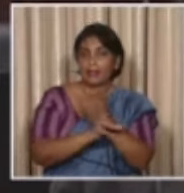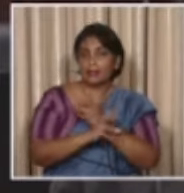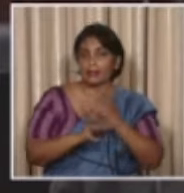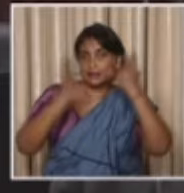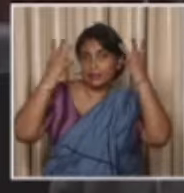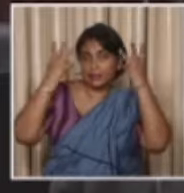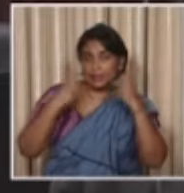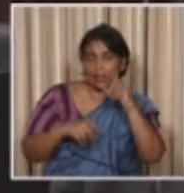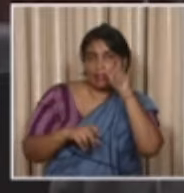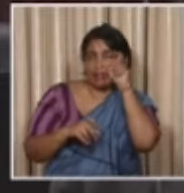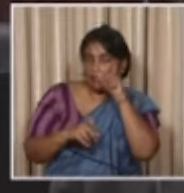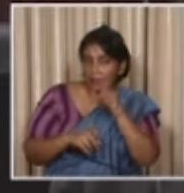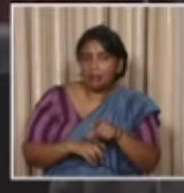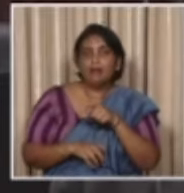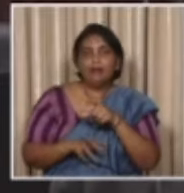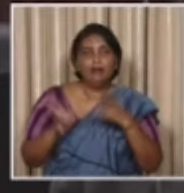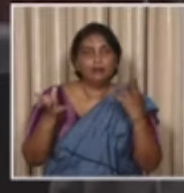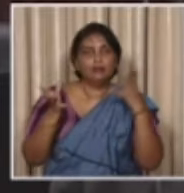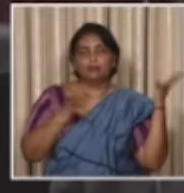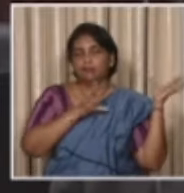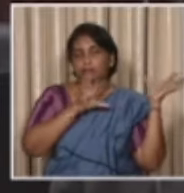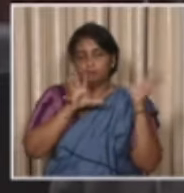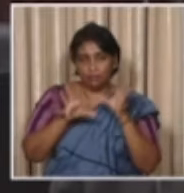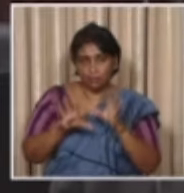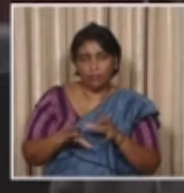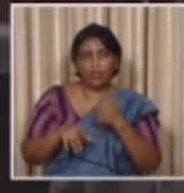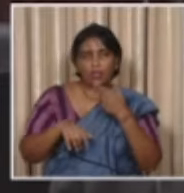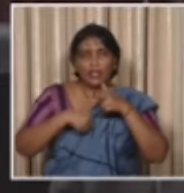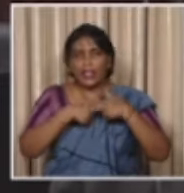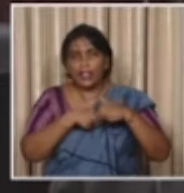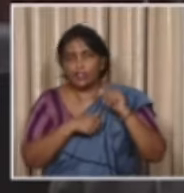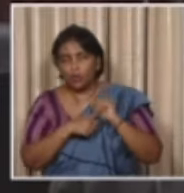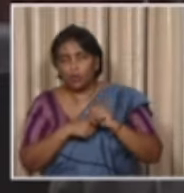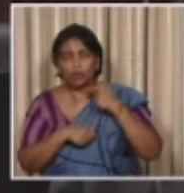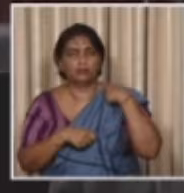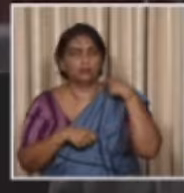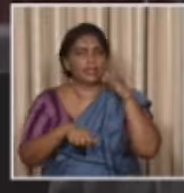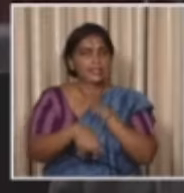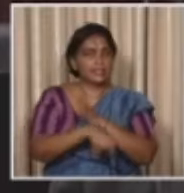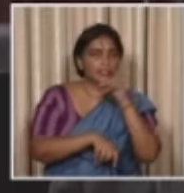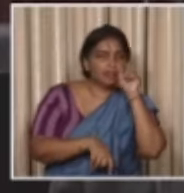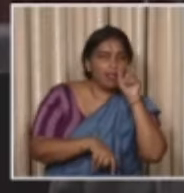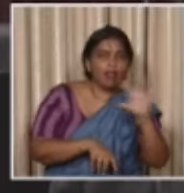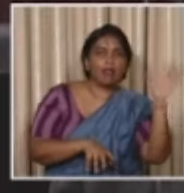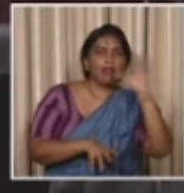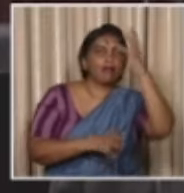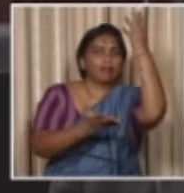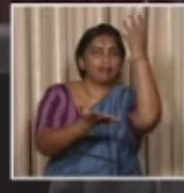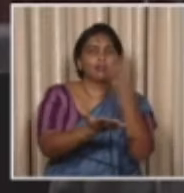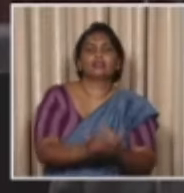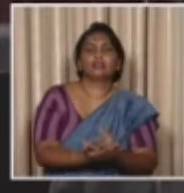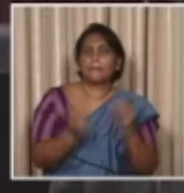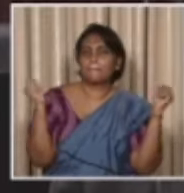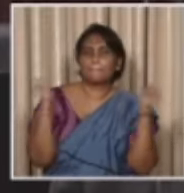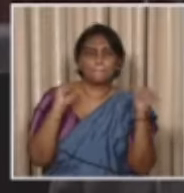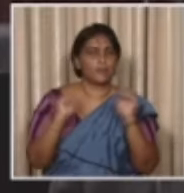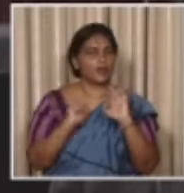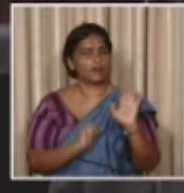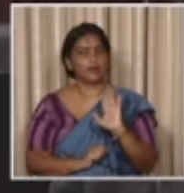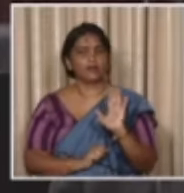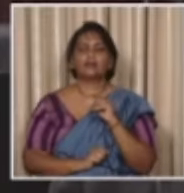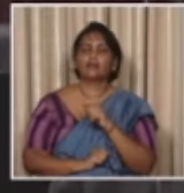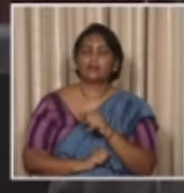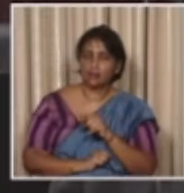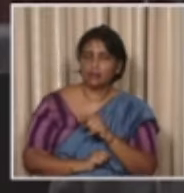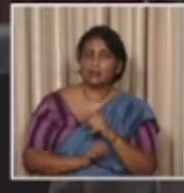දැක්කම තමයි මේ සත්තු ටික එක්කන් ගිහිල්ලා සිද්ධිය වෙච්ච තැනට ගිහිල්ලා නෑ මේ තල් ගෙඩියක් වැටලා තියෙන බය වෙන්න එපා කියලා